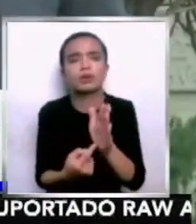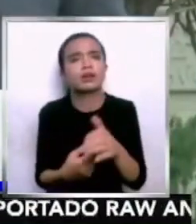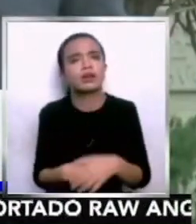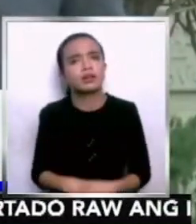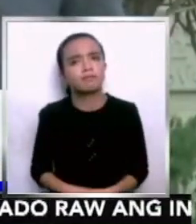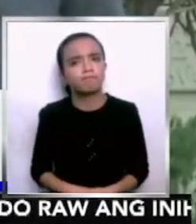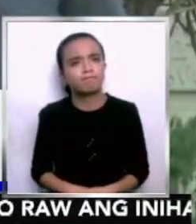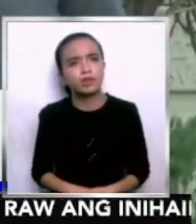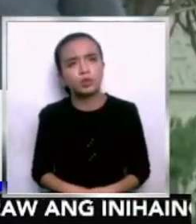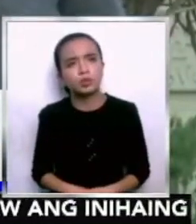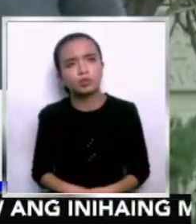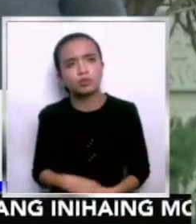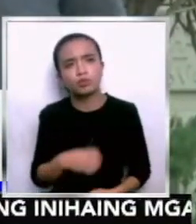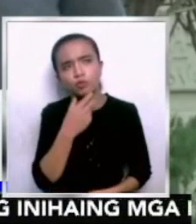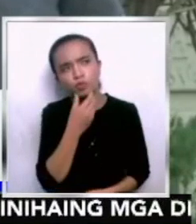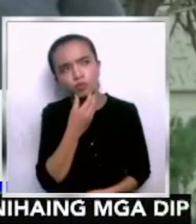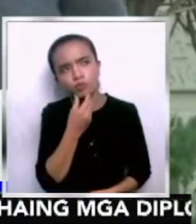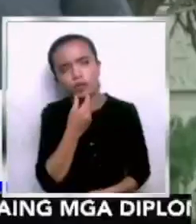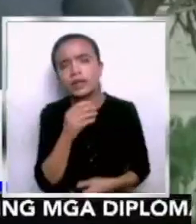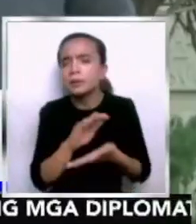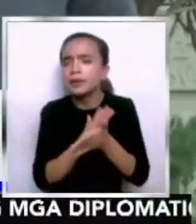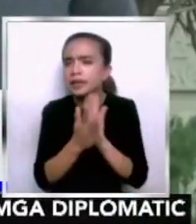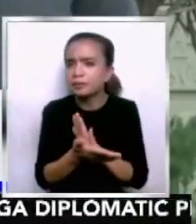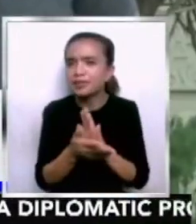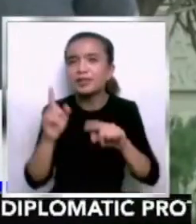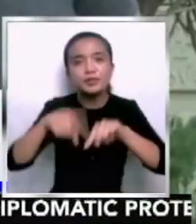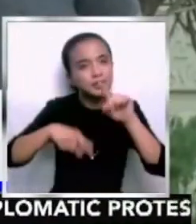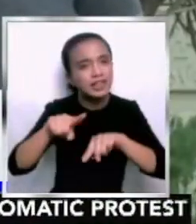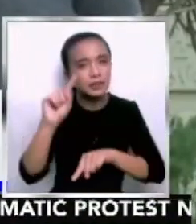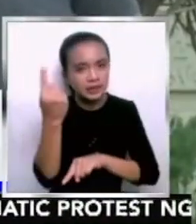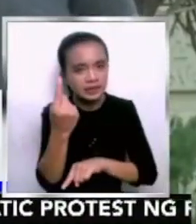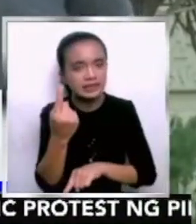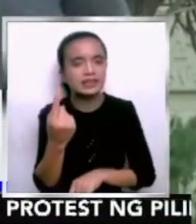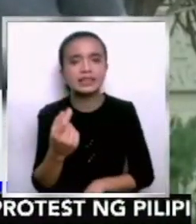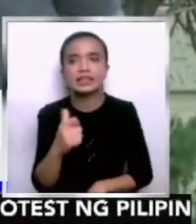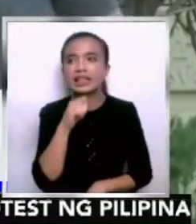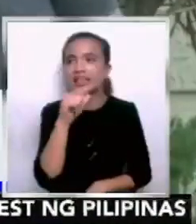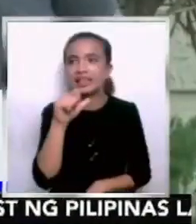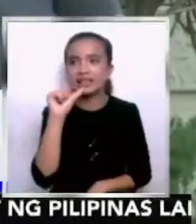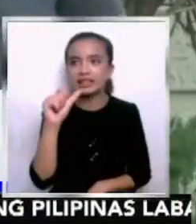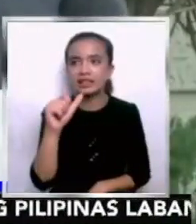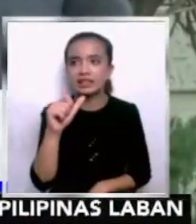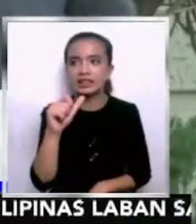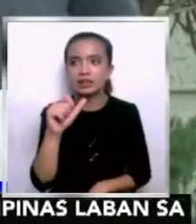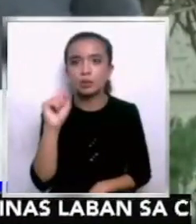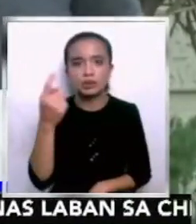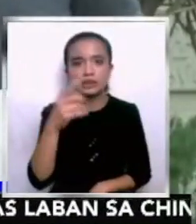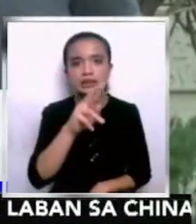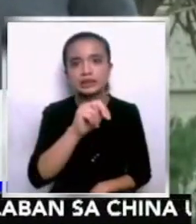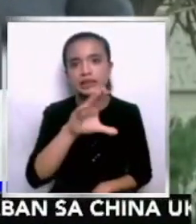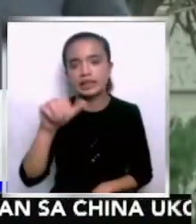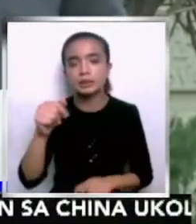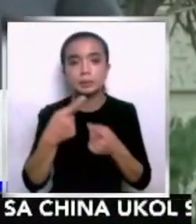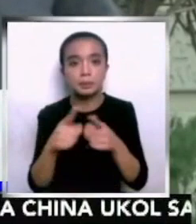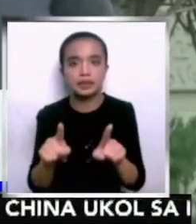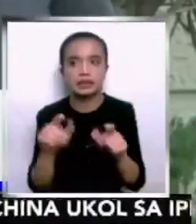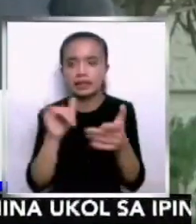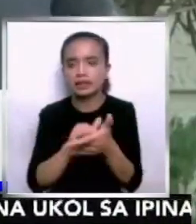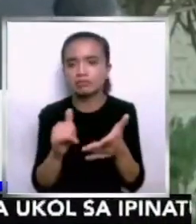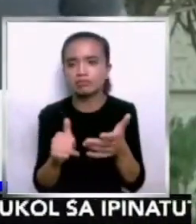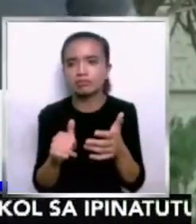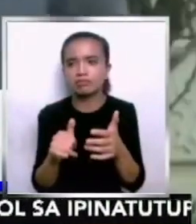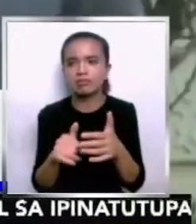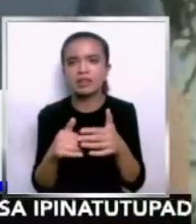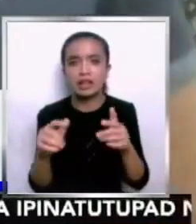yung pagiging magkakaibigan lang. Hindi lang talaga kasi pagdating sa NCAA kasi talagang magkakalaban. Pero ngayon, All-Star,